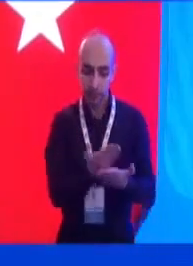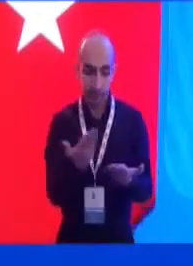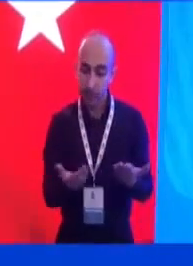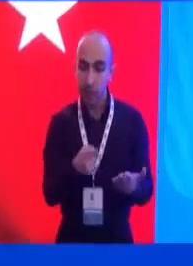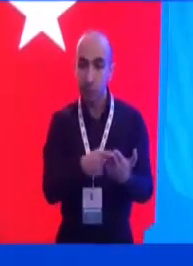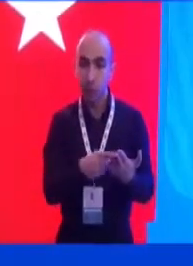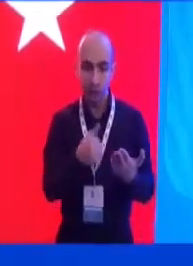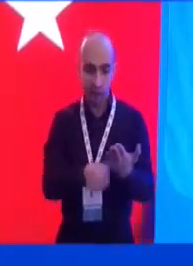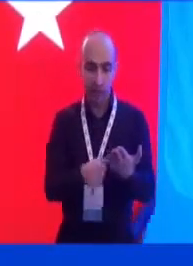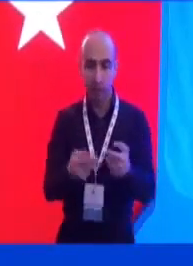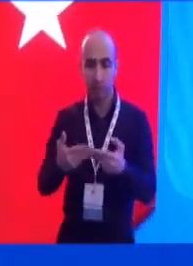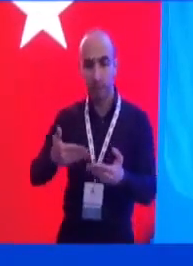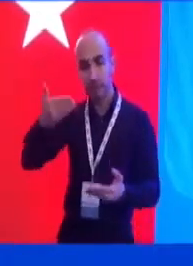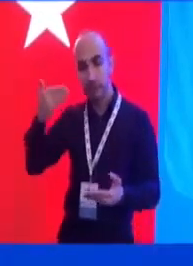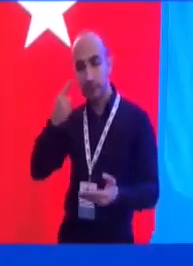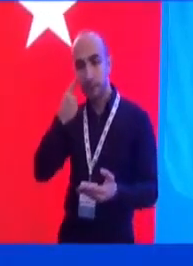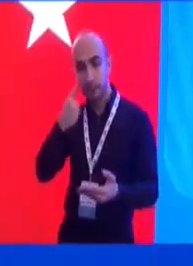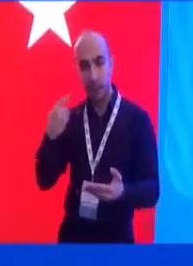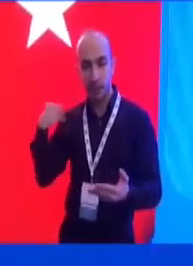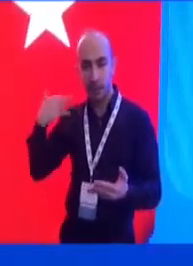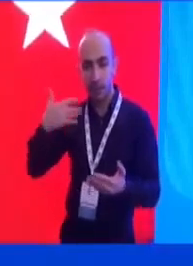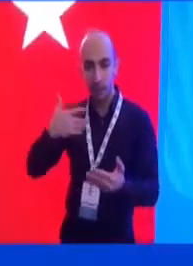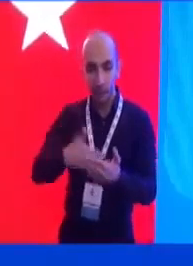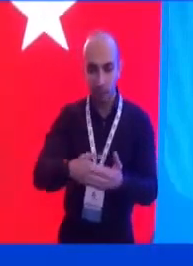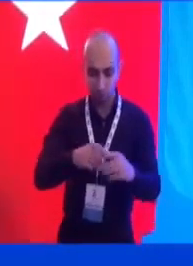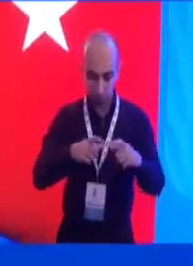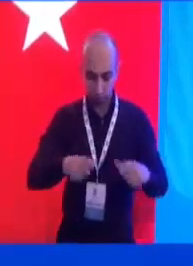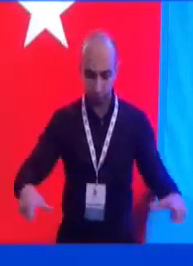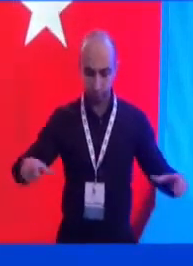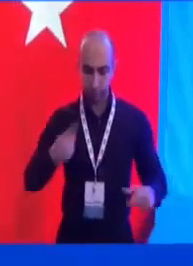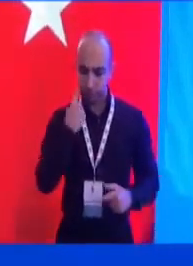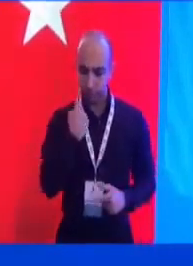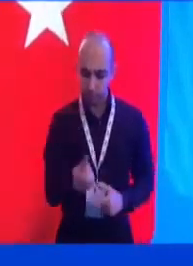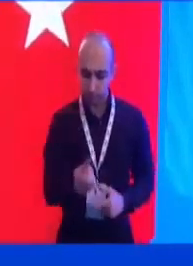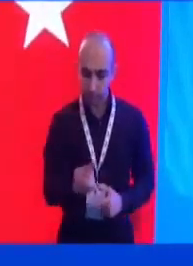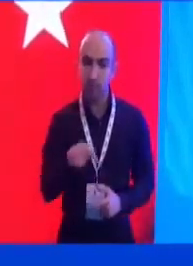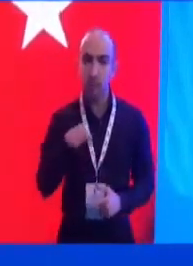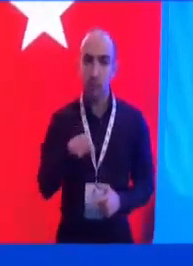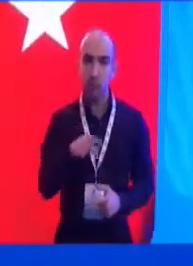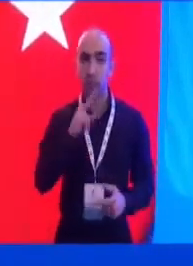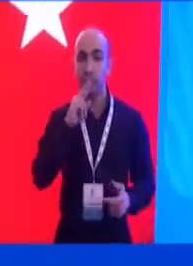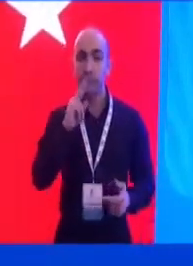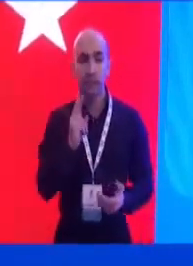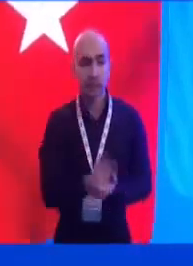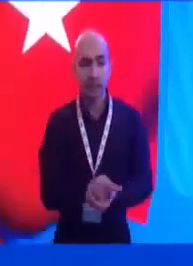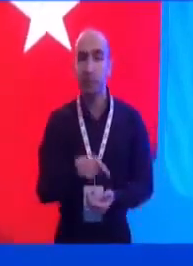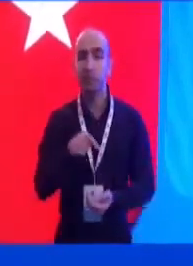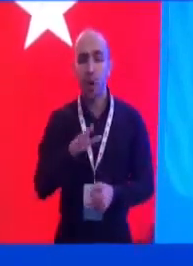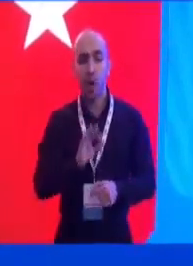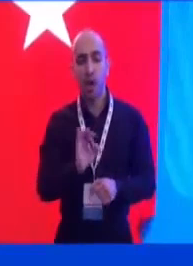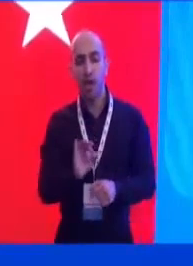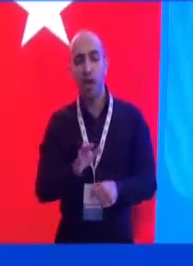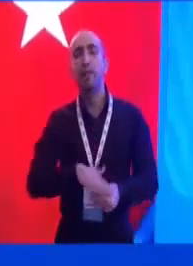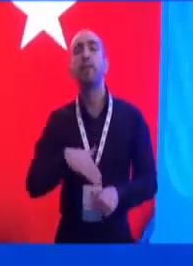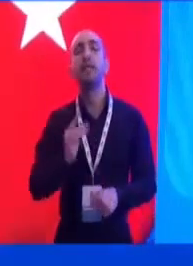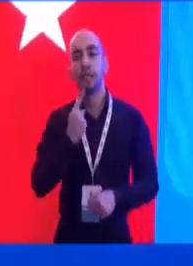tarihi geçmişi ve bugünkü manzarayı şöyle bir önümüze serdik. Ve biz kesinlikle böyle yapmayacağız